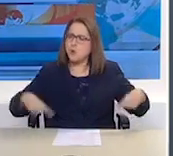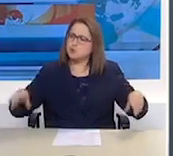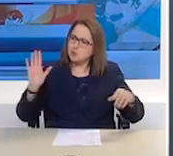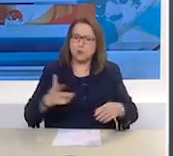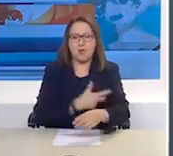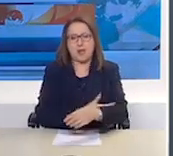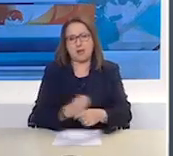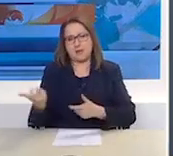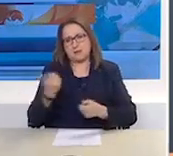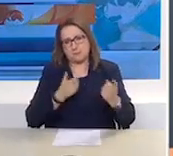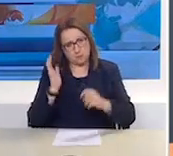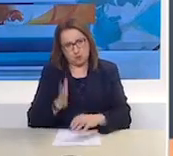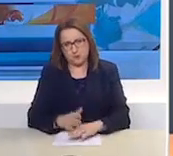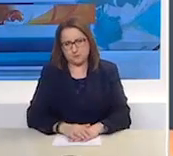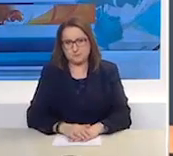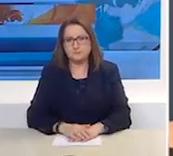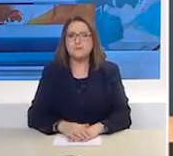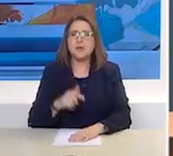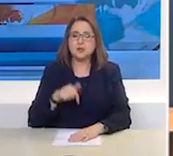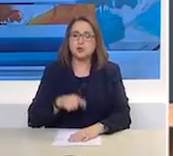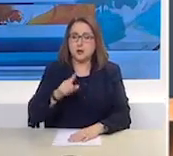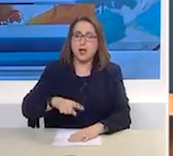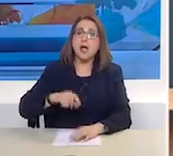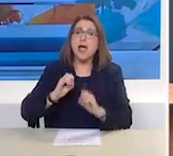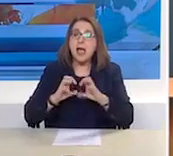Ευχαριστώ. Η επόμενη ενημέρωση από το Υπουργείο Υγείας